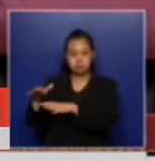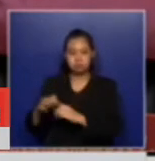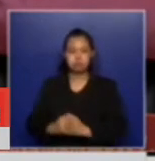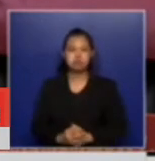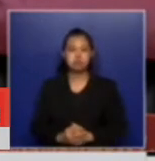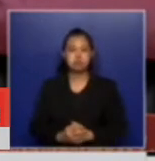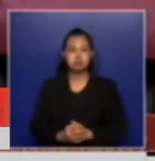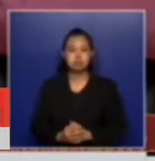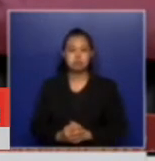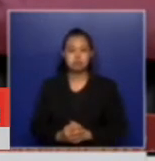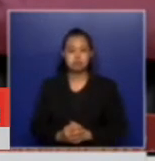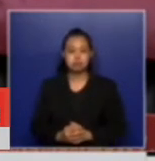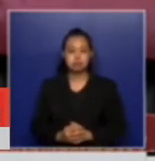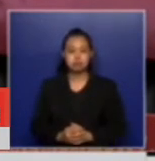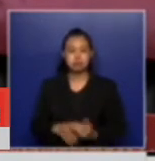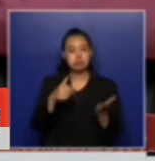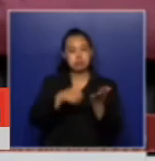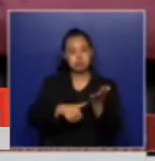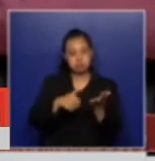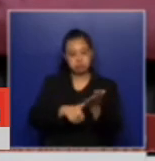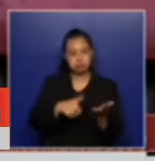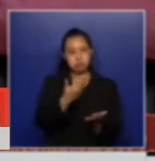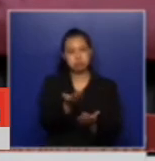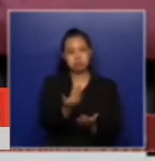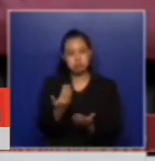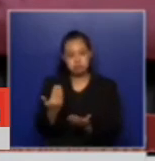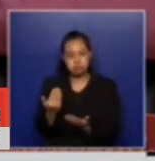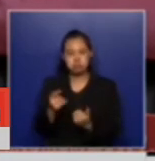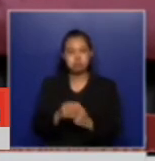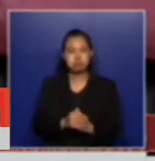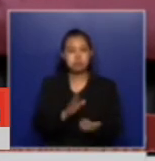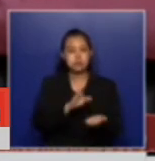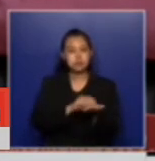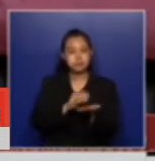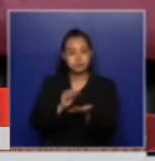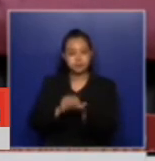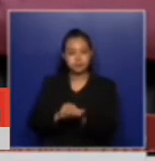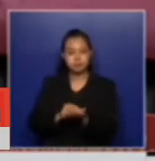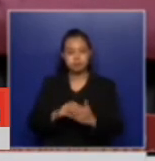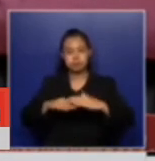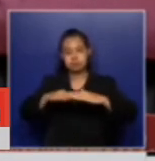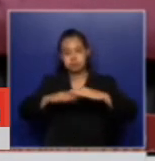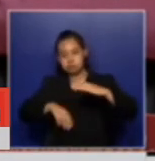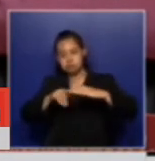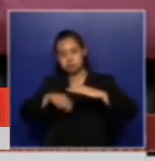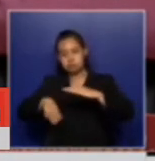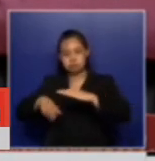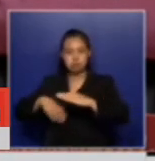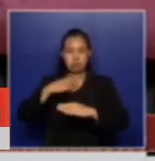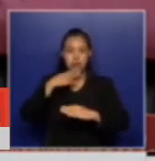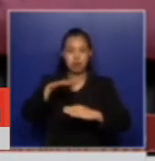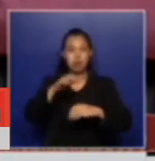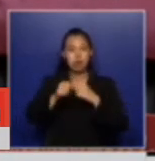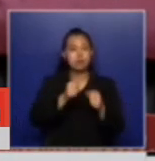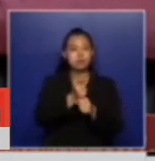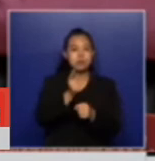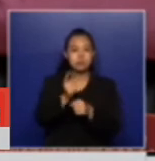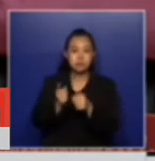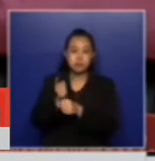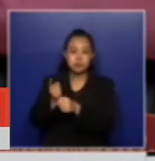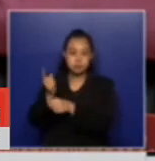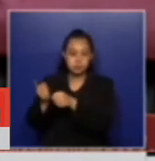ส่วนการจัดเก็บภาษีครับที่ท่านจัดเก็บภาษีได้ต่ำกว่าประมาณการมาตลอดหลายปีเนี่ยนะครับ